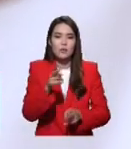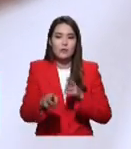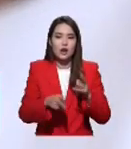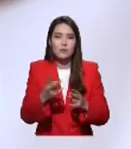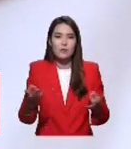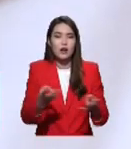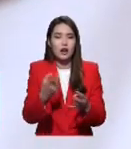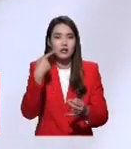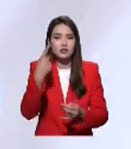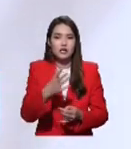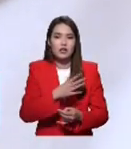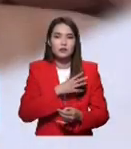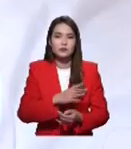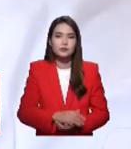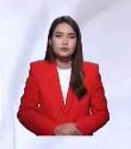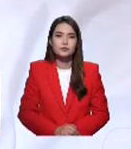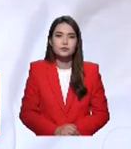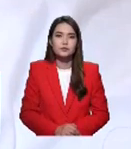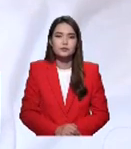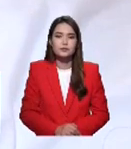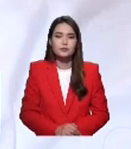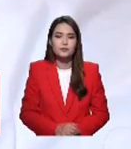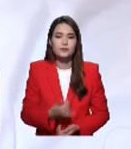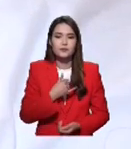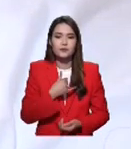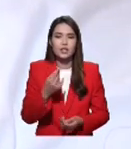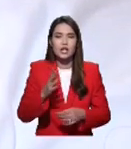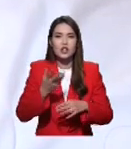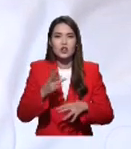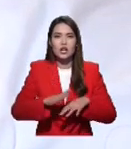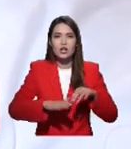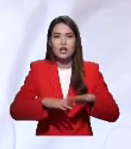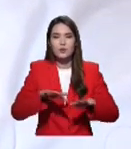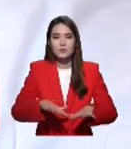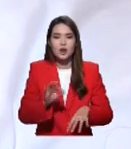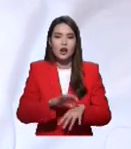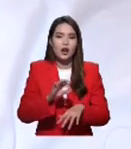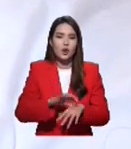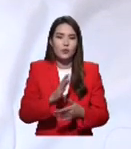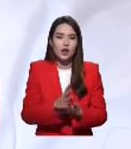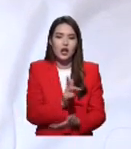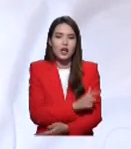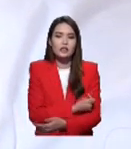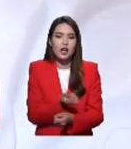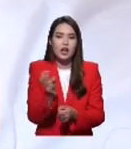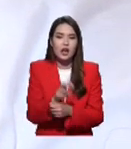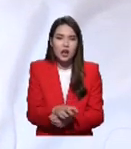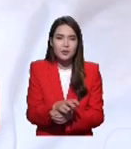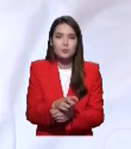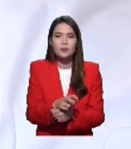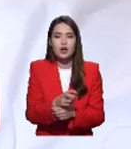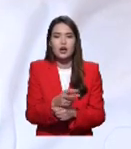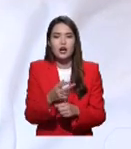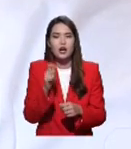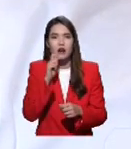қажет екенін айтқан. Бір жыл дегенде порталмен келдім, екі аяғымда ауырады. дәрігерлермен кеңесіп, мені